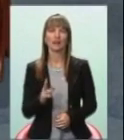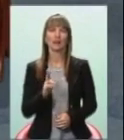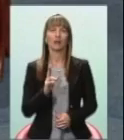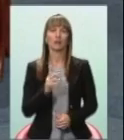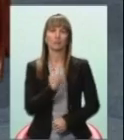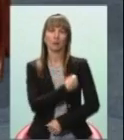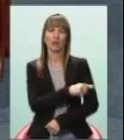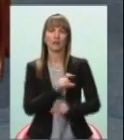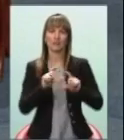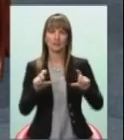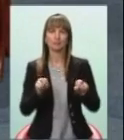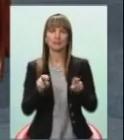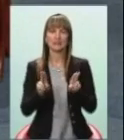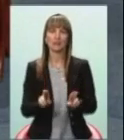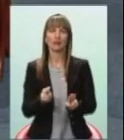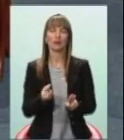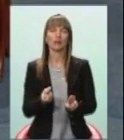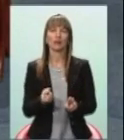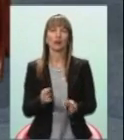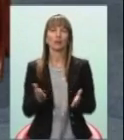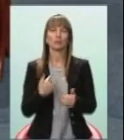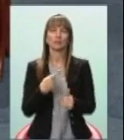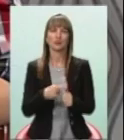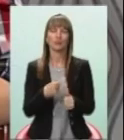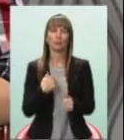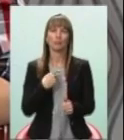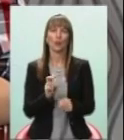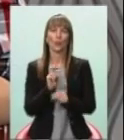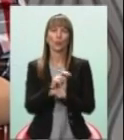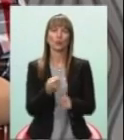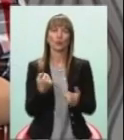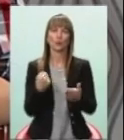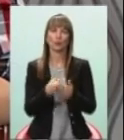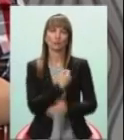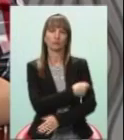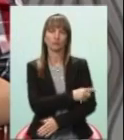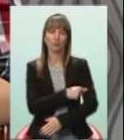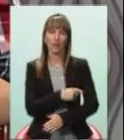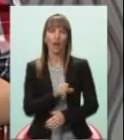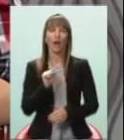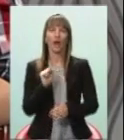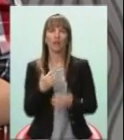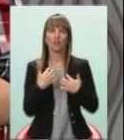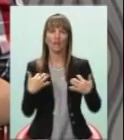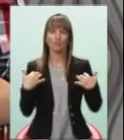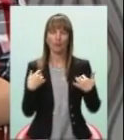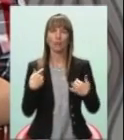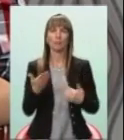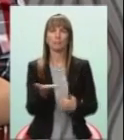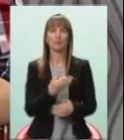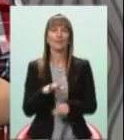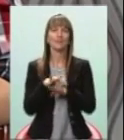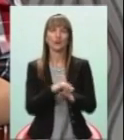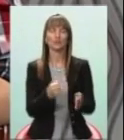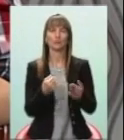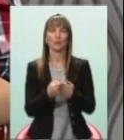клініках. В ветеринарних клініках, так званих, як ми ходимо до лікарень, а тваринок ми відводимо до так званих ветеринарних